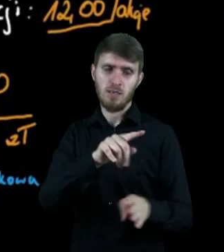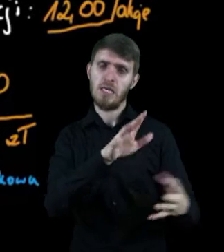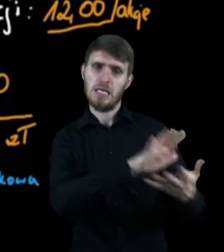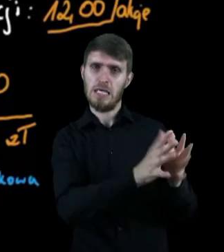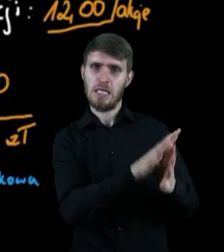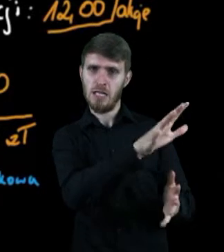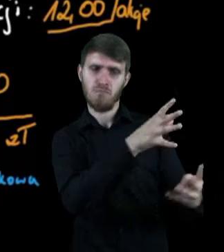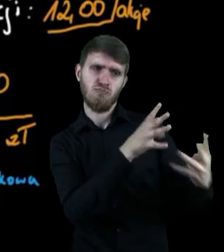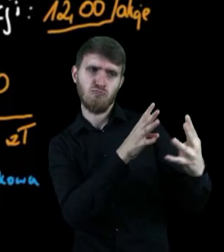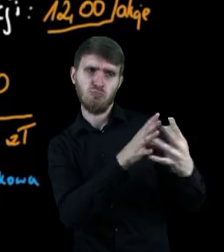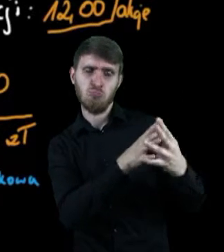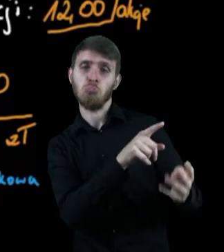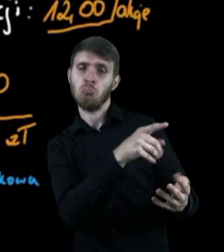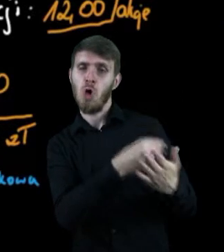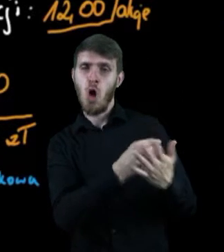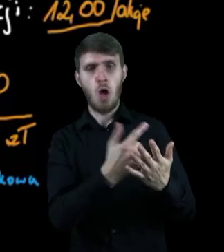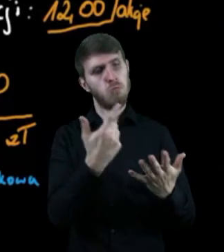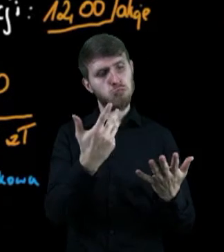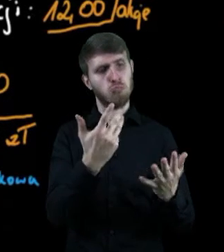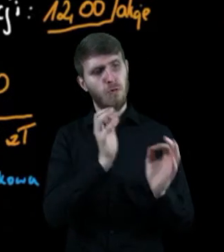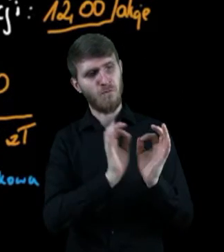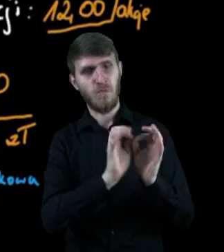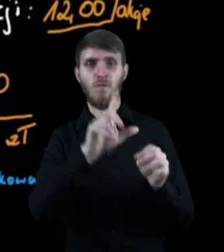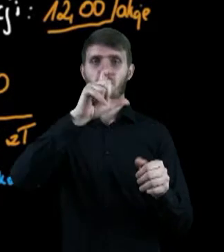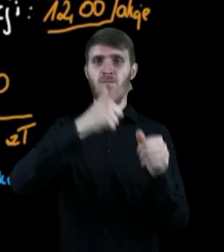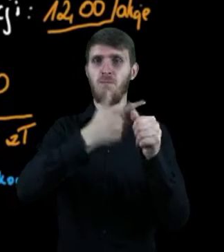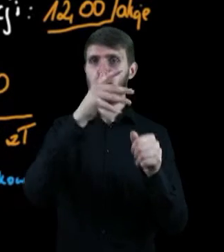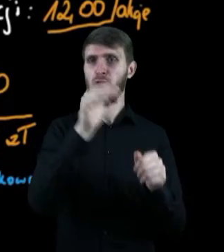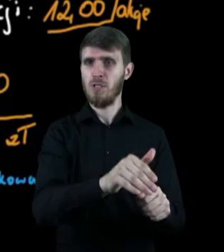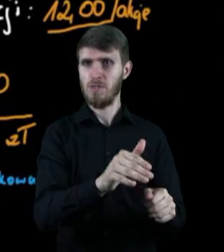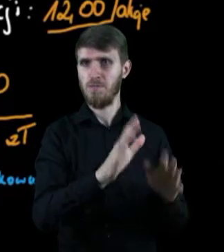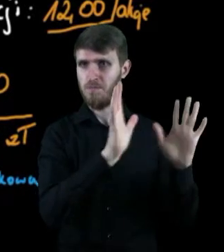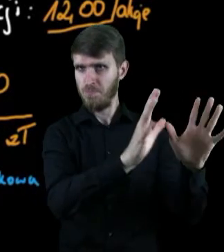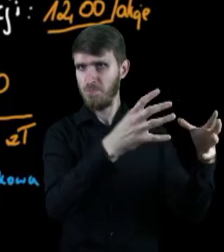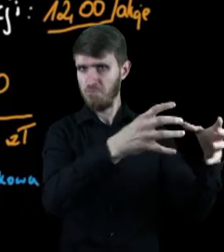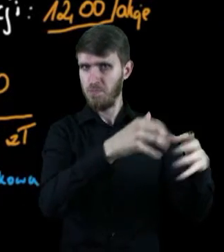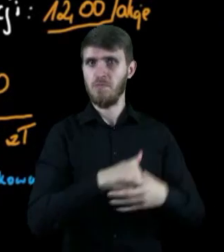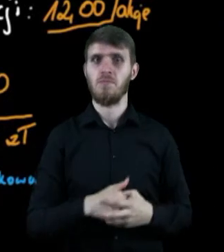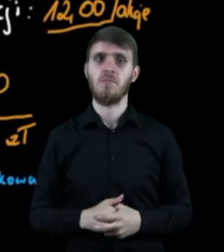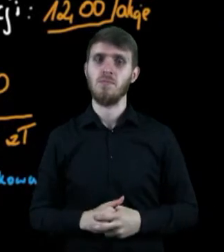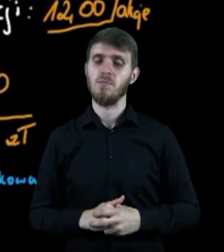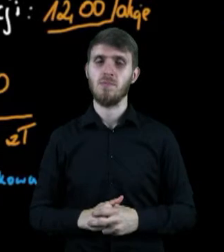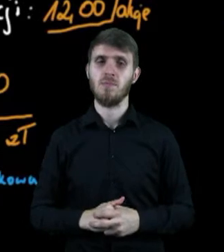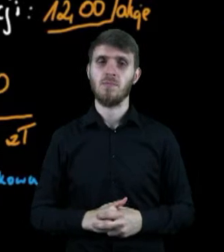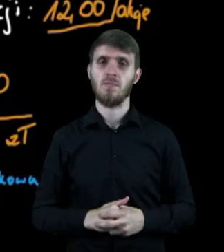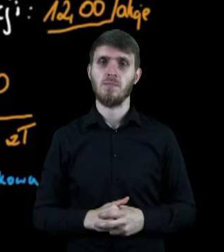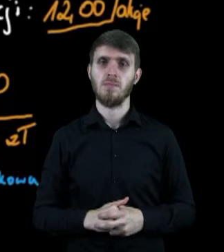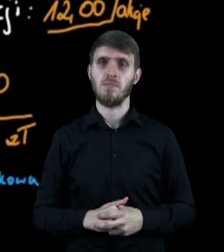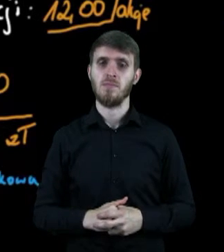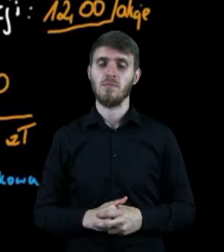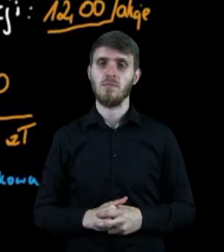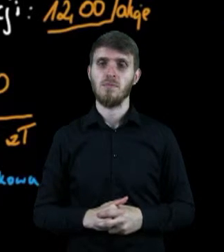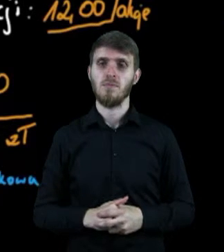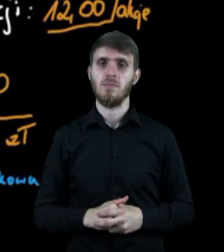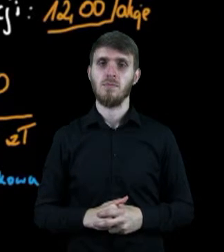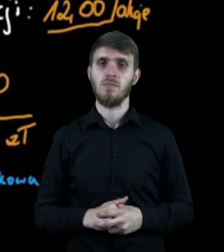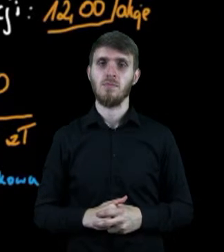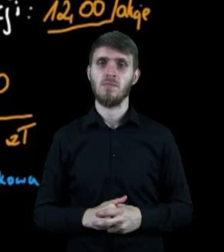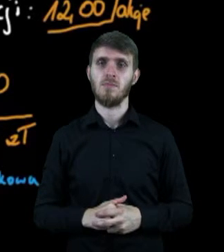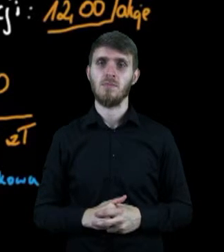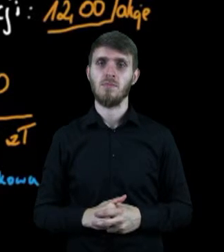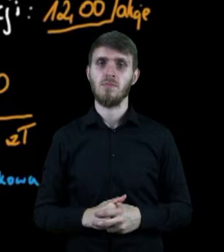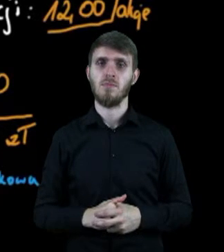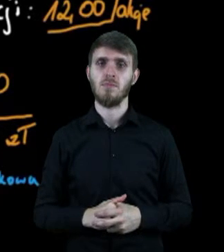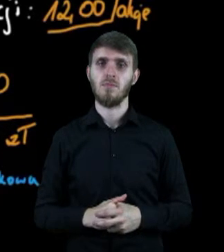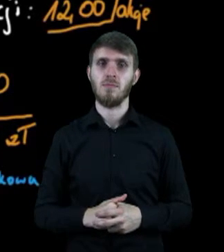elementy. Czyli zatem aktywa przedsiębiorstwa Jacka na podstawie oszacowań rynku